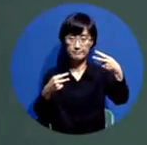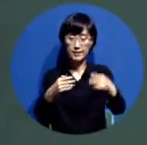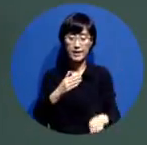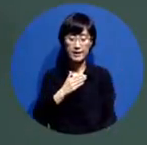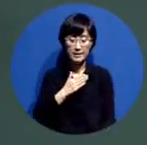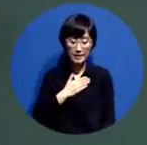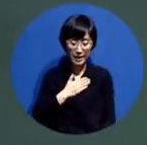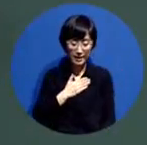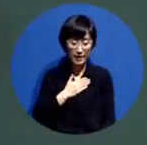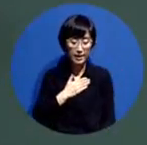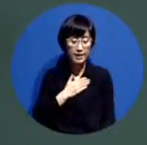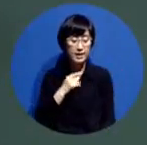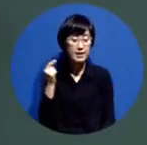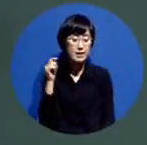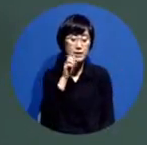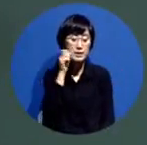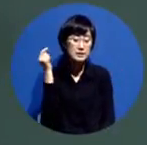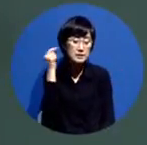말을.